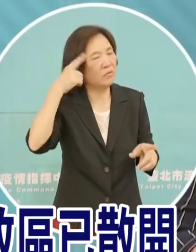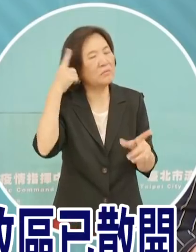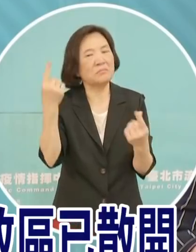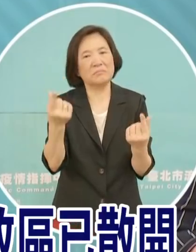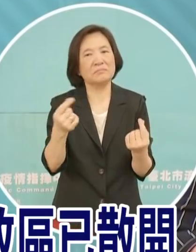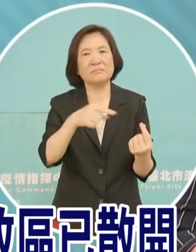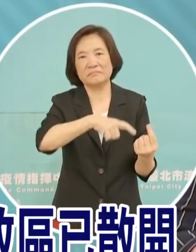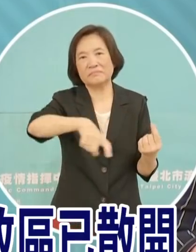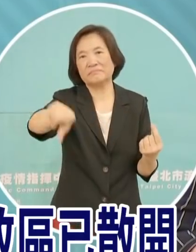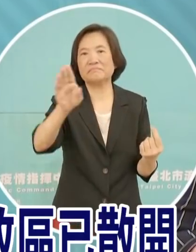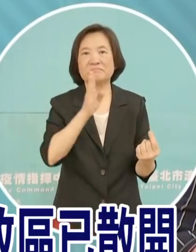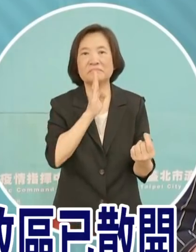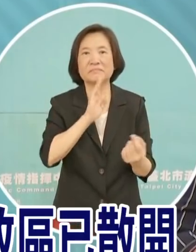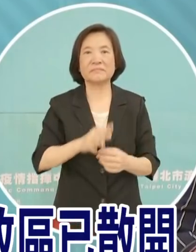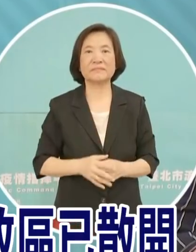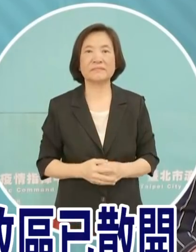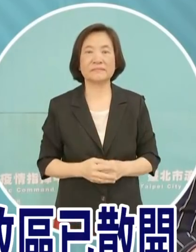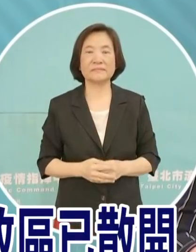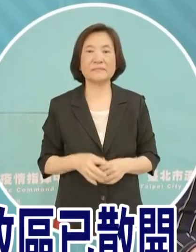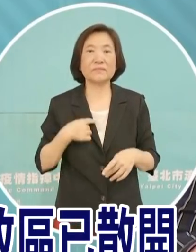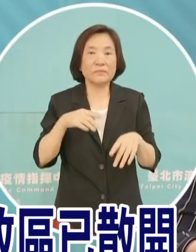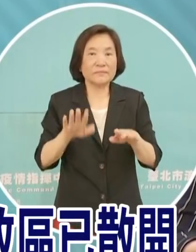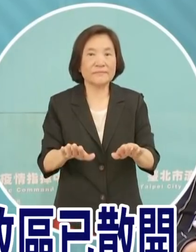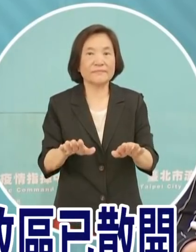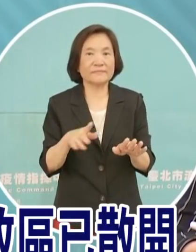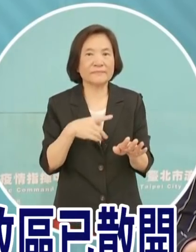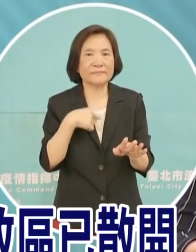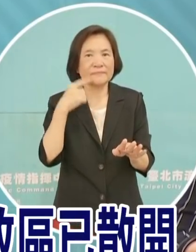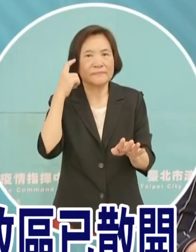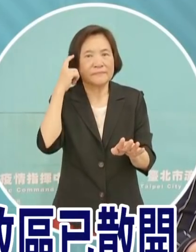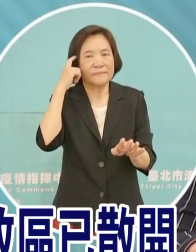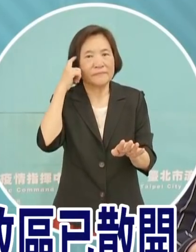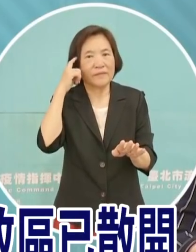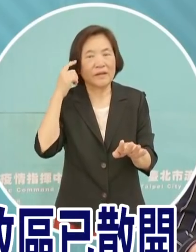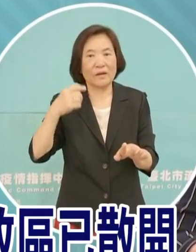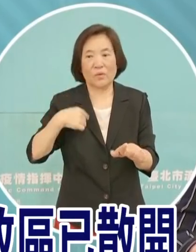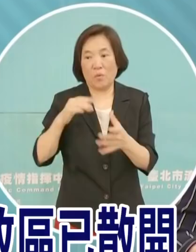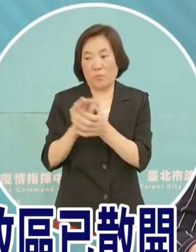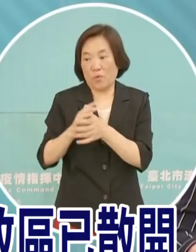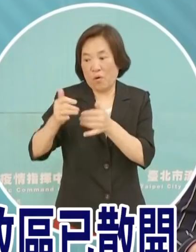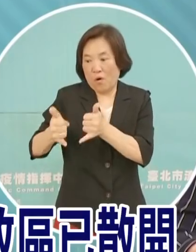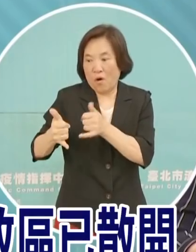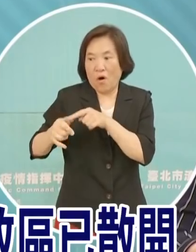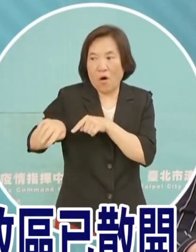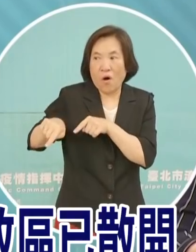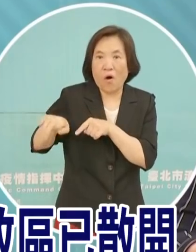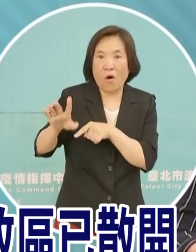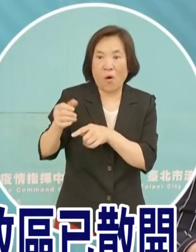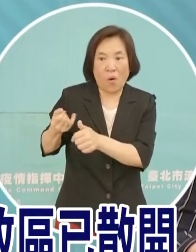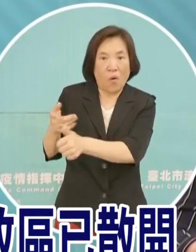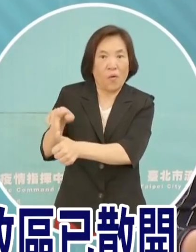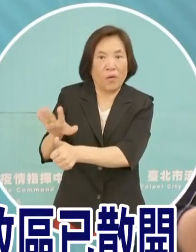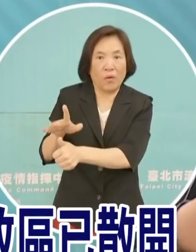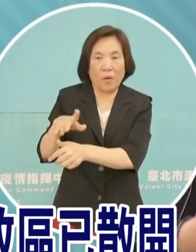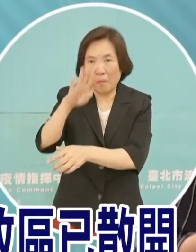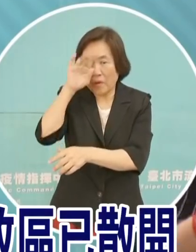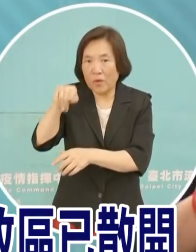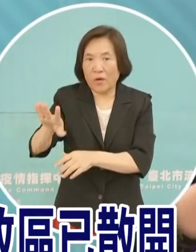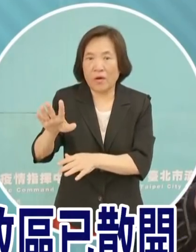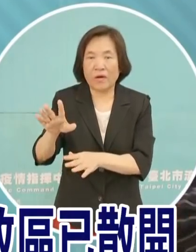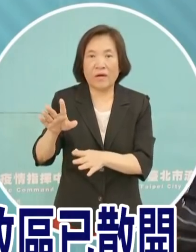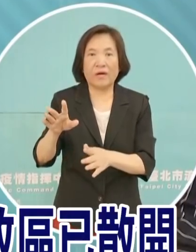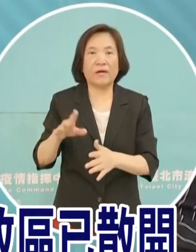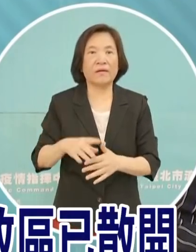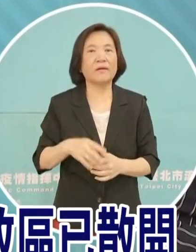的哈、哦。所以，在现在我们应该当作说，你旁边的人都有可能是感染的。那所以事实上每天都会说哦，哪